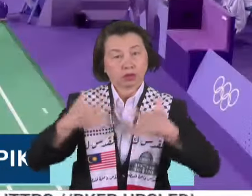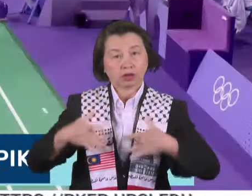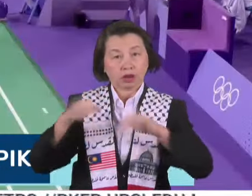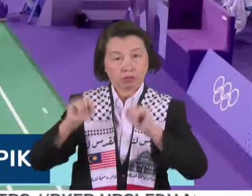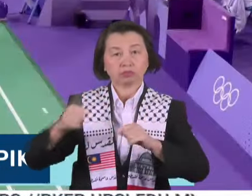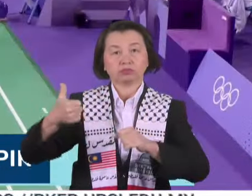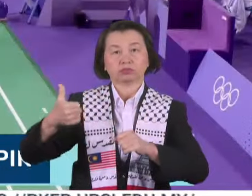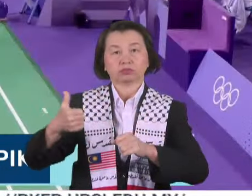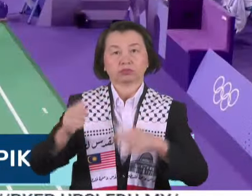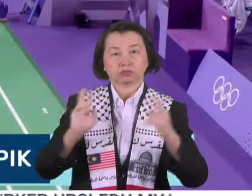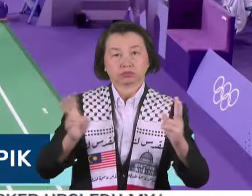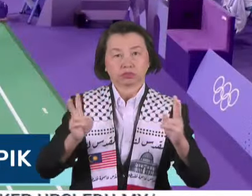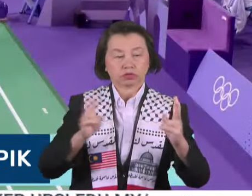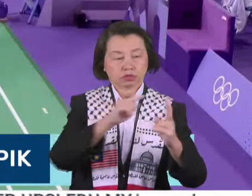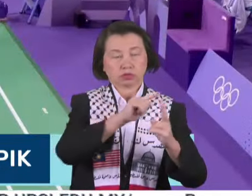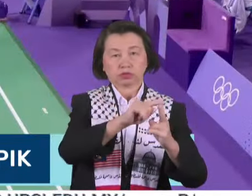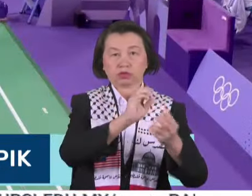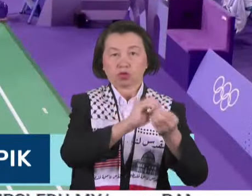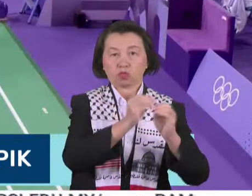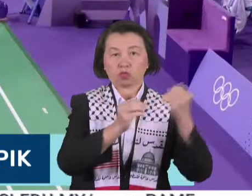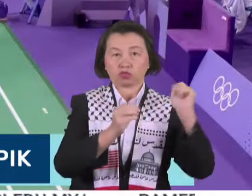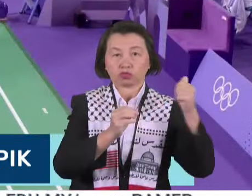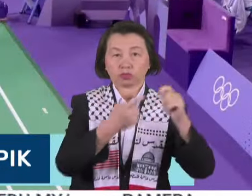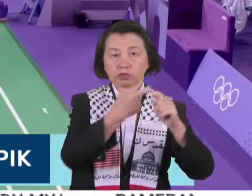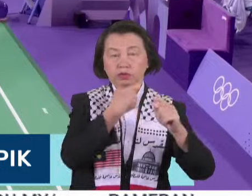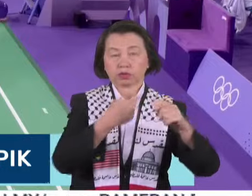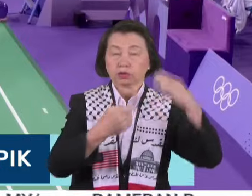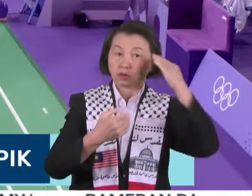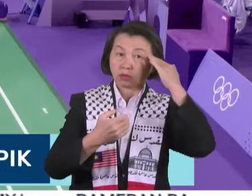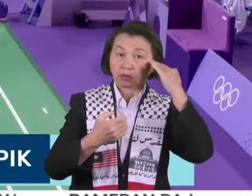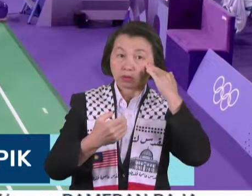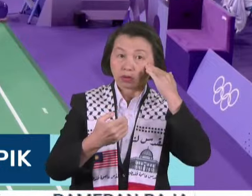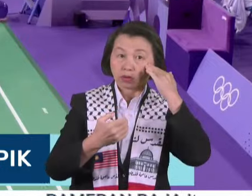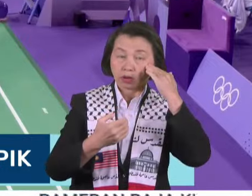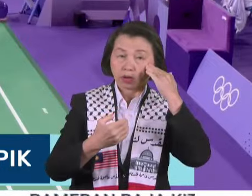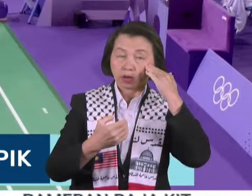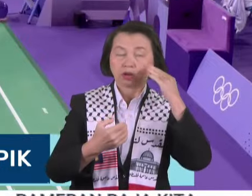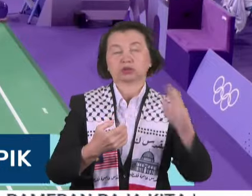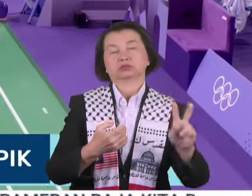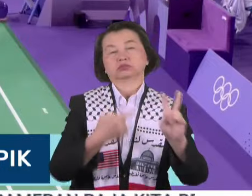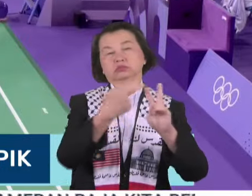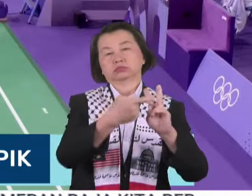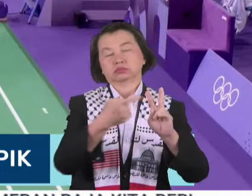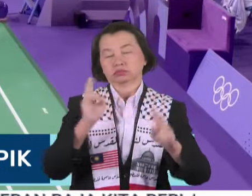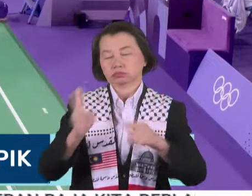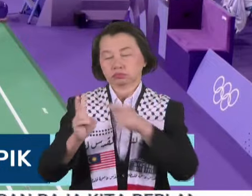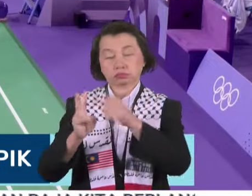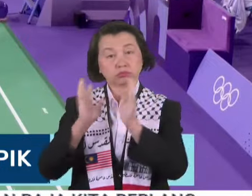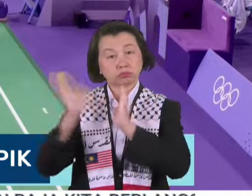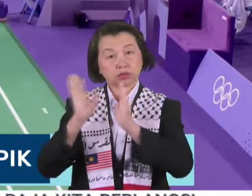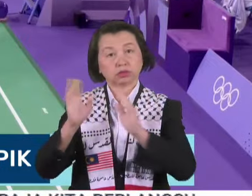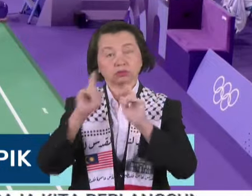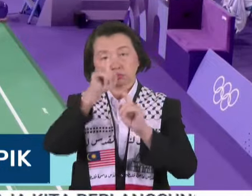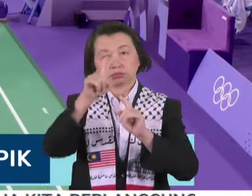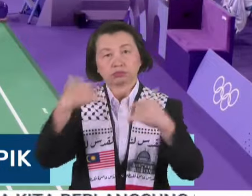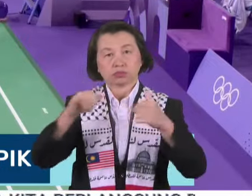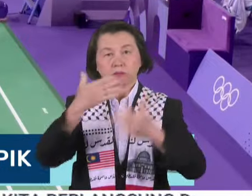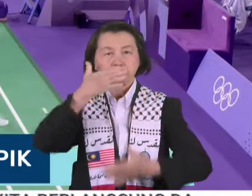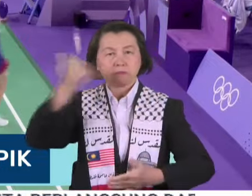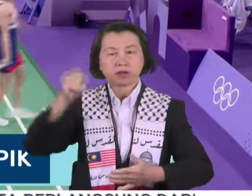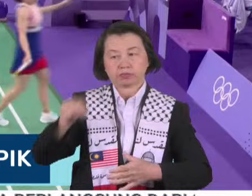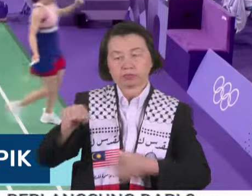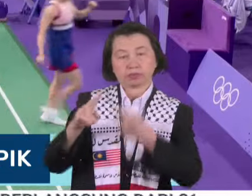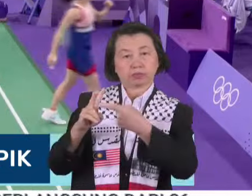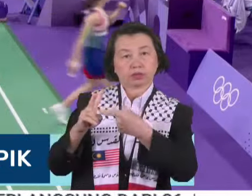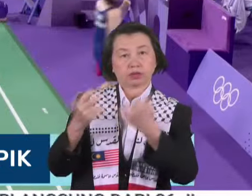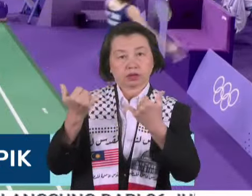itu. Berdepan gandingan nombor 10 dunia dari Korea Selatan Kim So Yong Kong Hyeong, bergu negara nyata memberikan aksi terbaik mereka